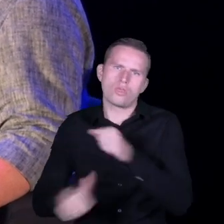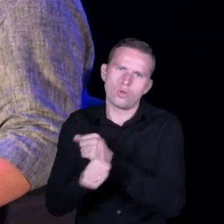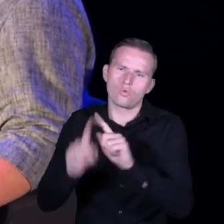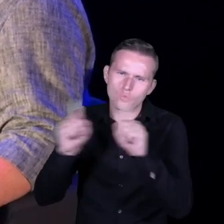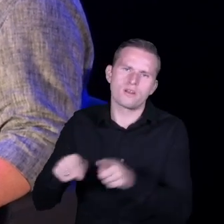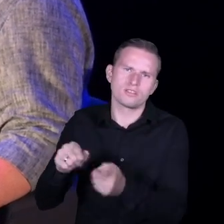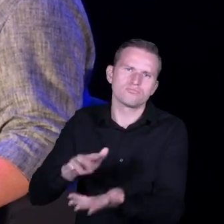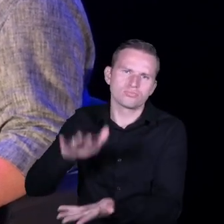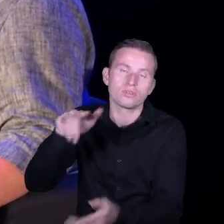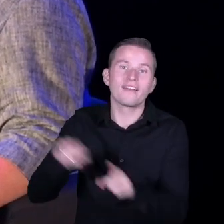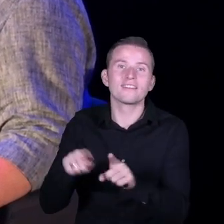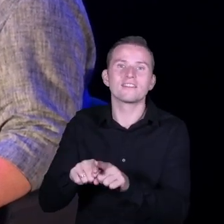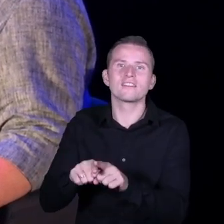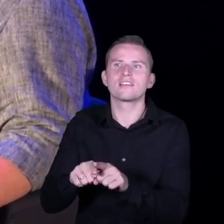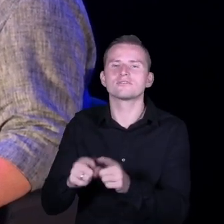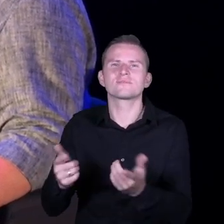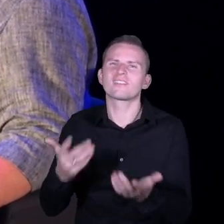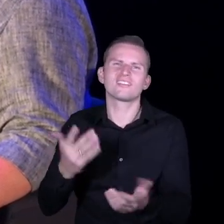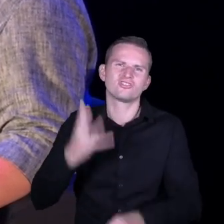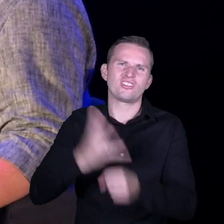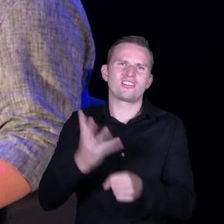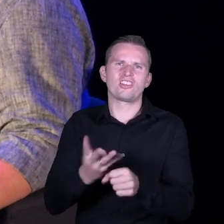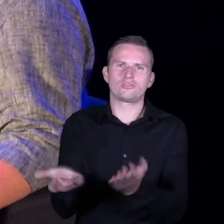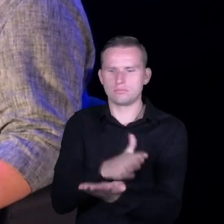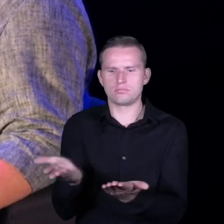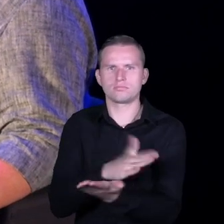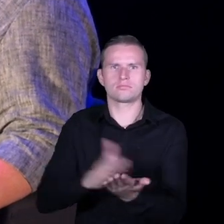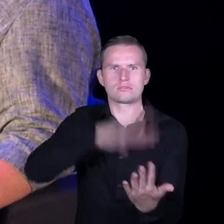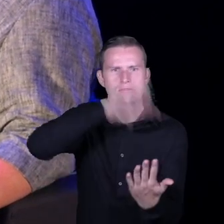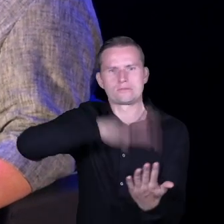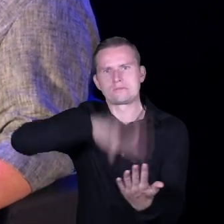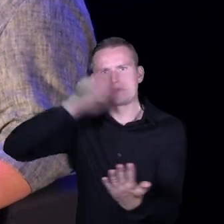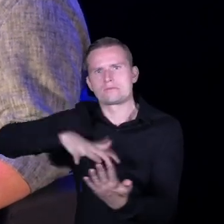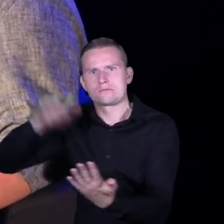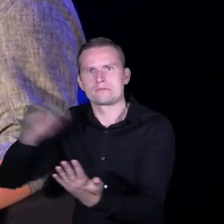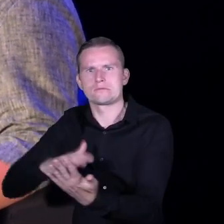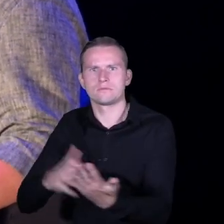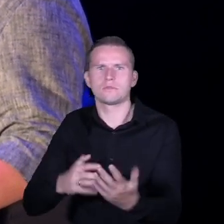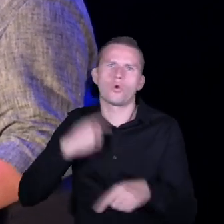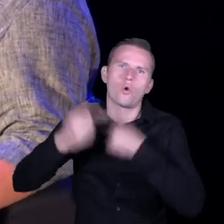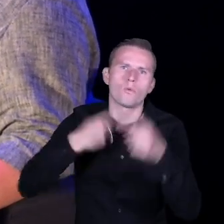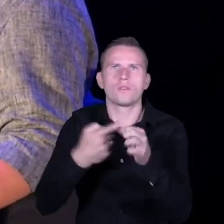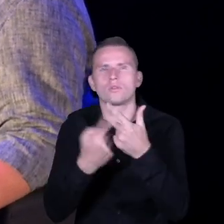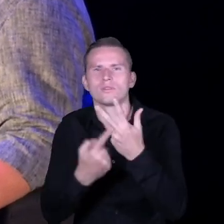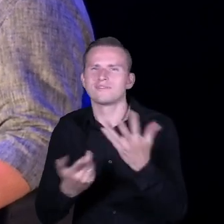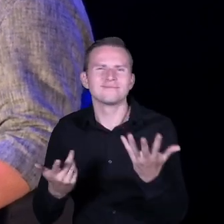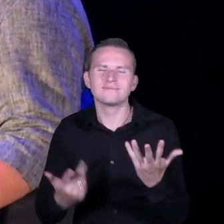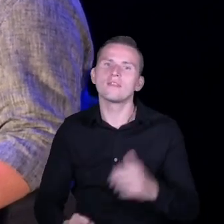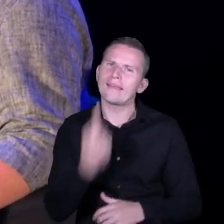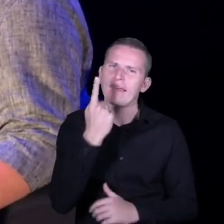sposób efektywny, tak? Nie 40-stronicowe sprawozdanie, które mówi o wszystkim i niczym, ale jedna strona